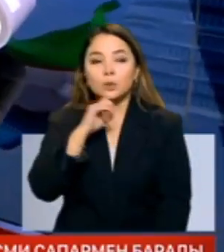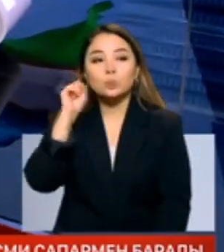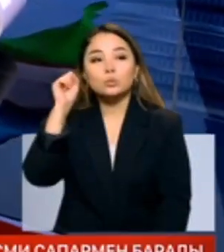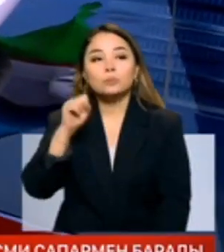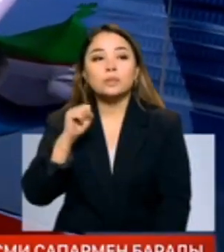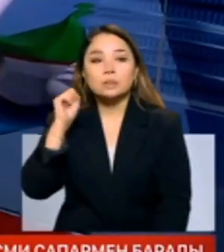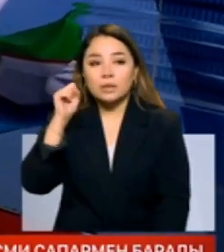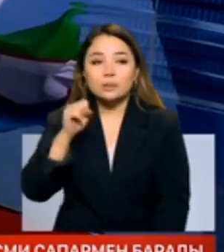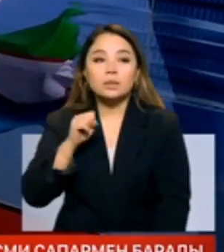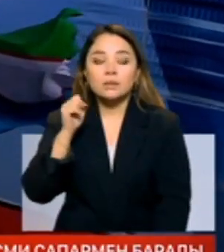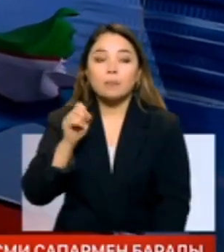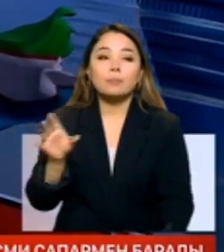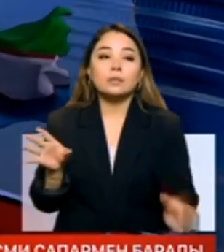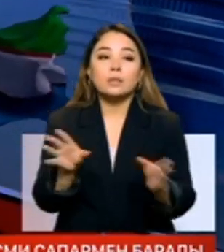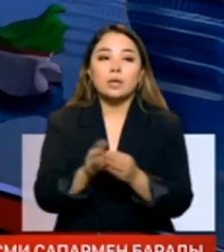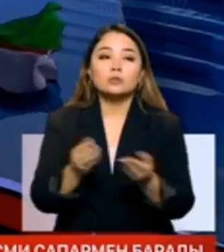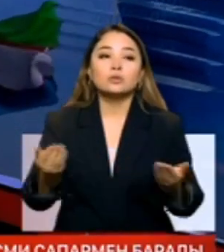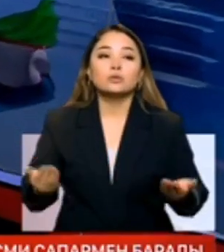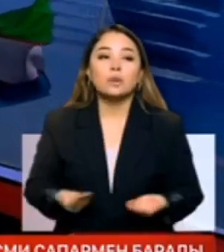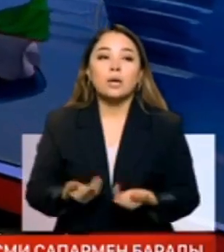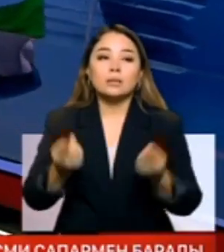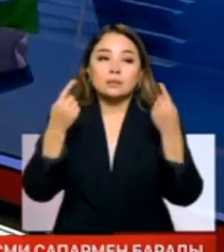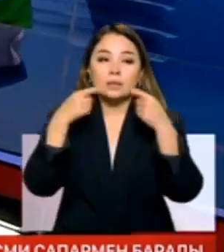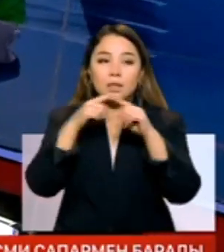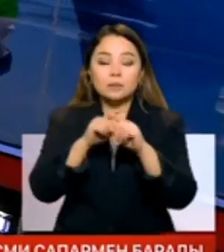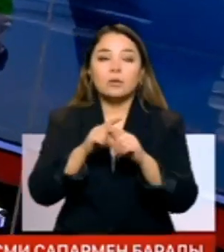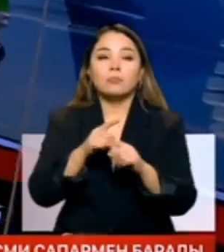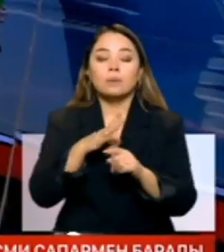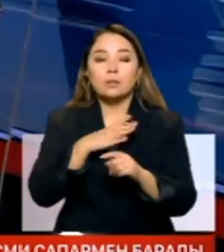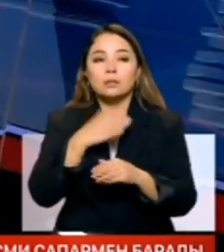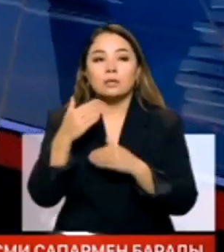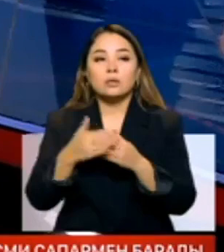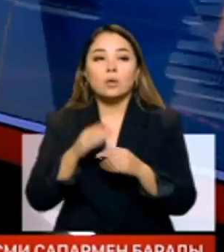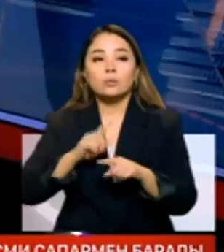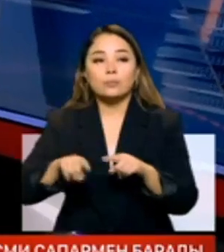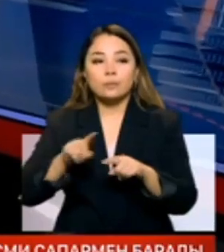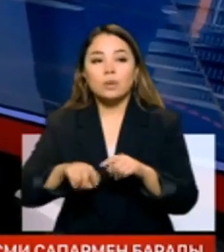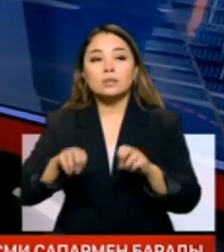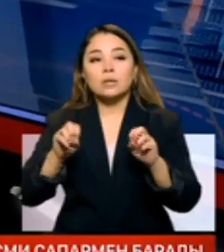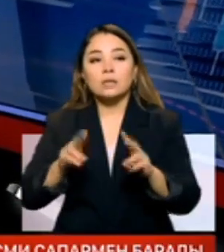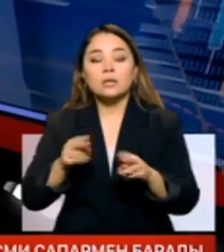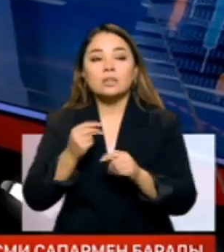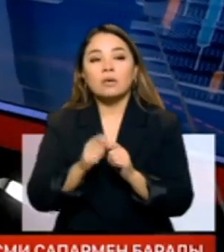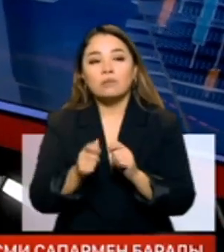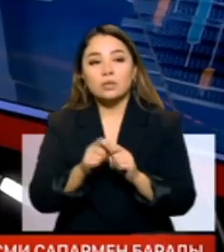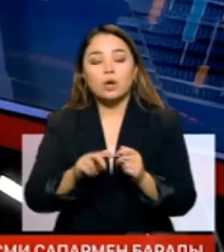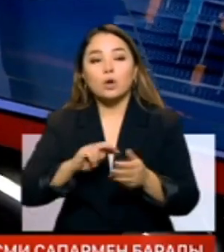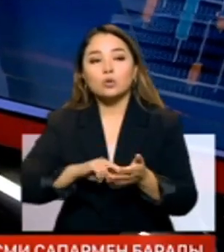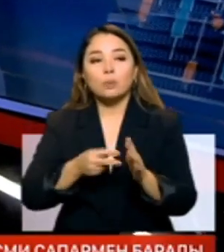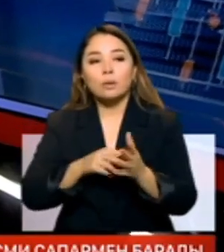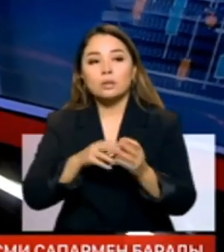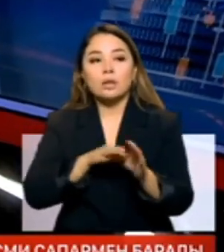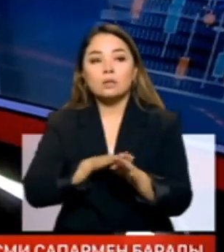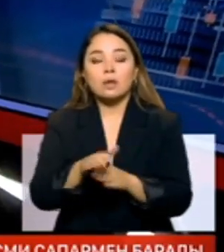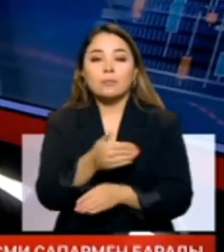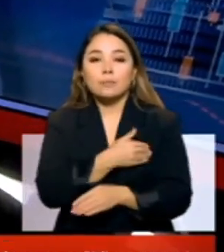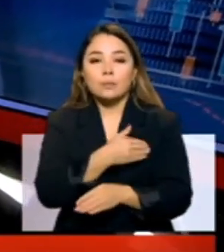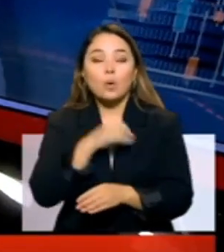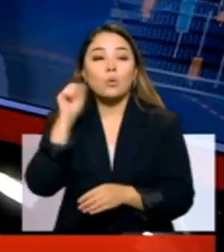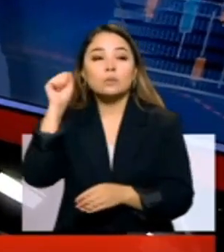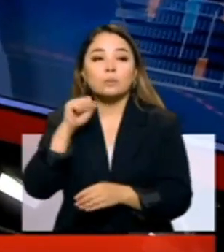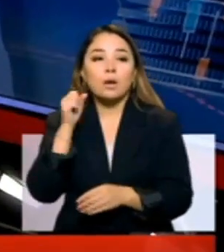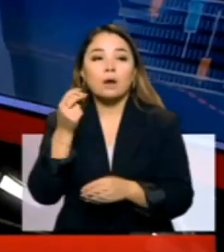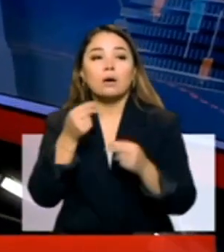Қазақстан мен Өзбекстан бірігіп тұрмыстық техника шығаратын күн алыс емес. Бұл бойынша арнайы инвестициялық жоба жүзеге аспақ. Елімізде